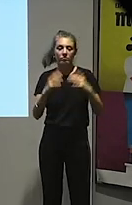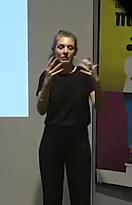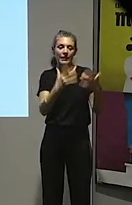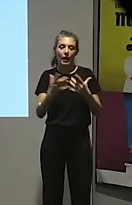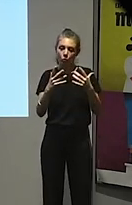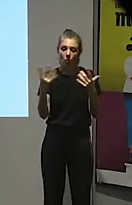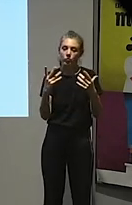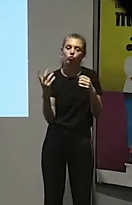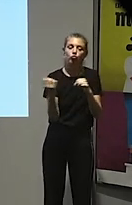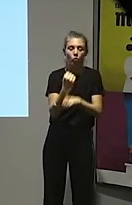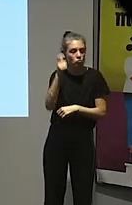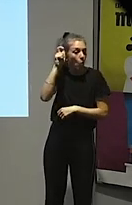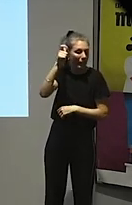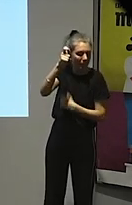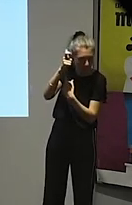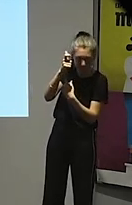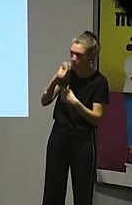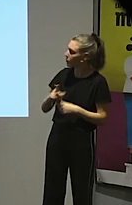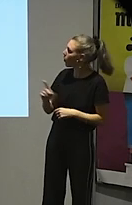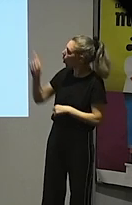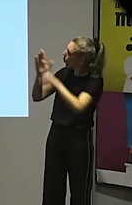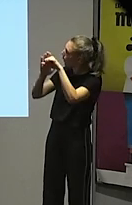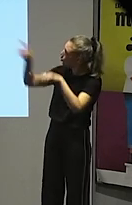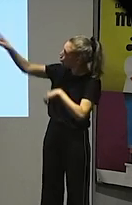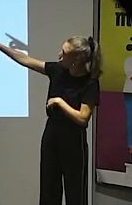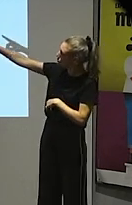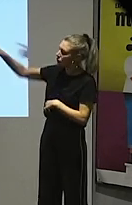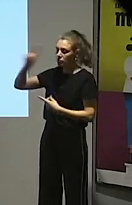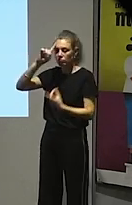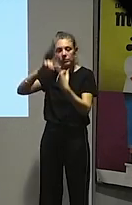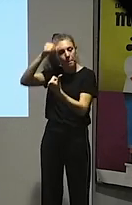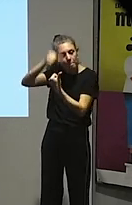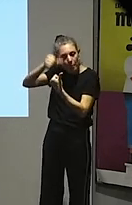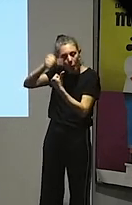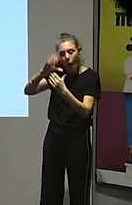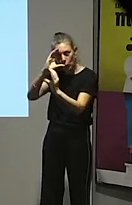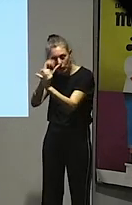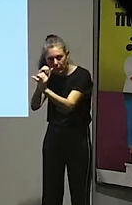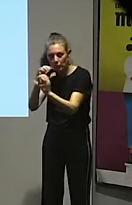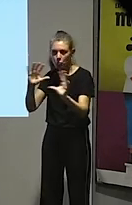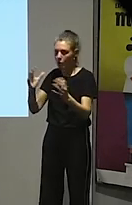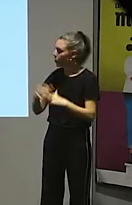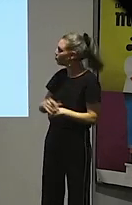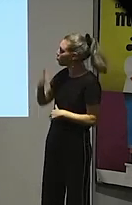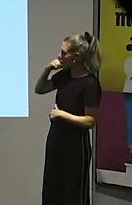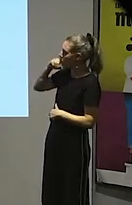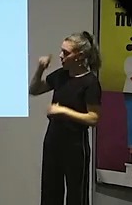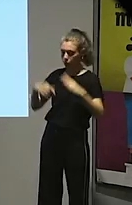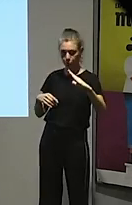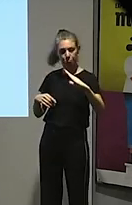ce que vous voyez en haut à gauche, on a mesuré les performances de mémoire et d'attention notamment, eh bien on voit qu'il y a une